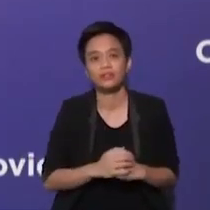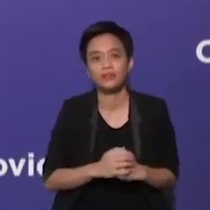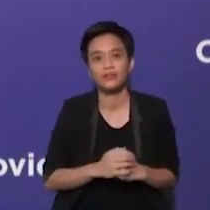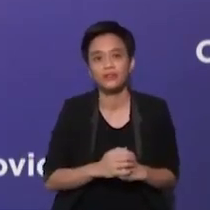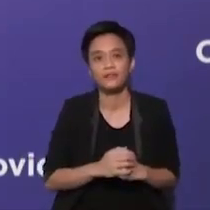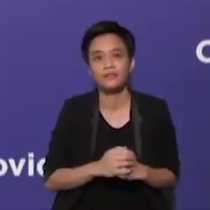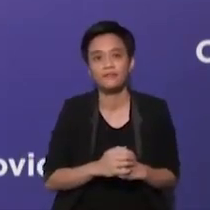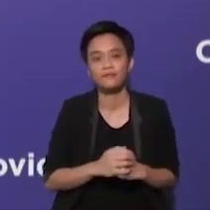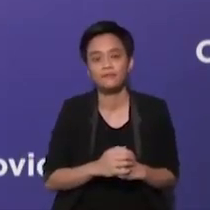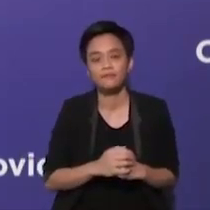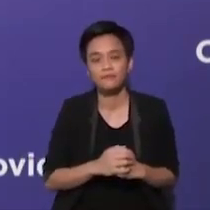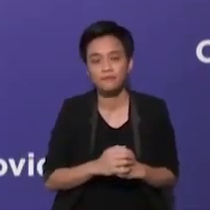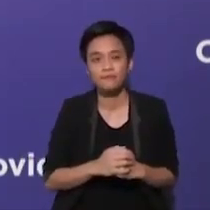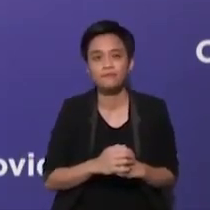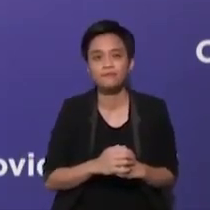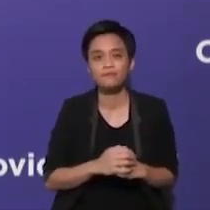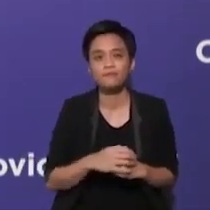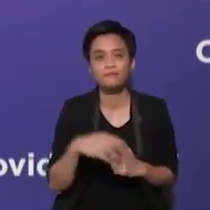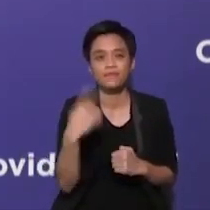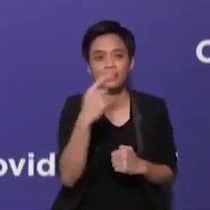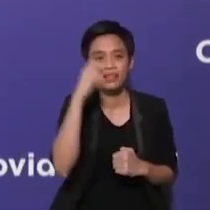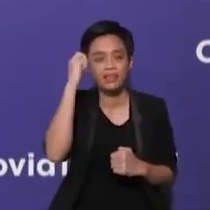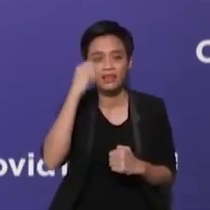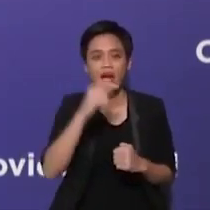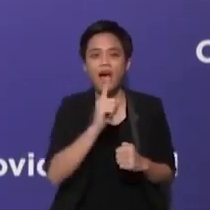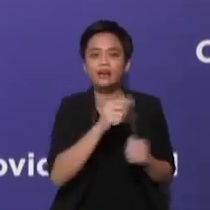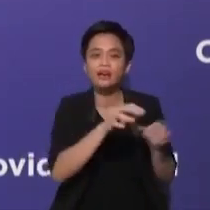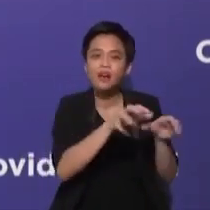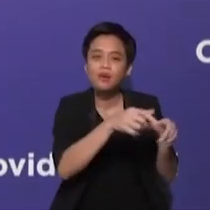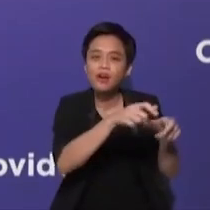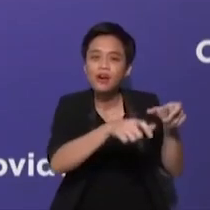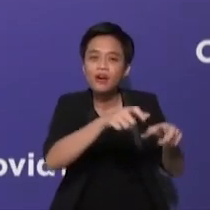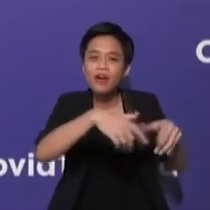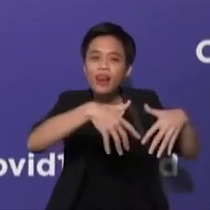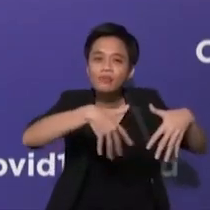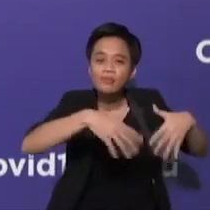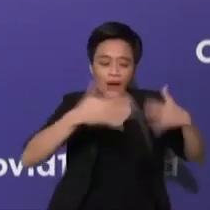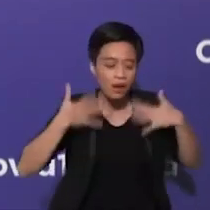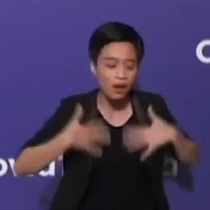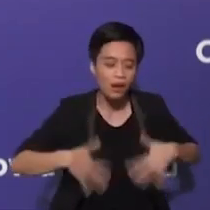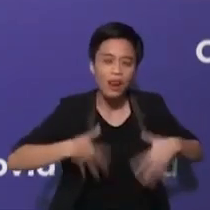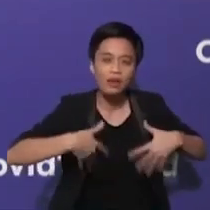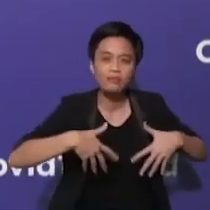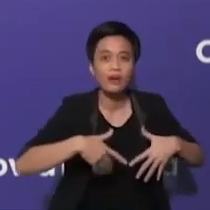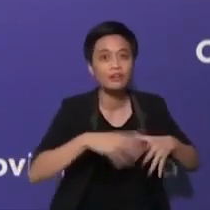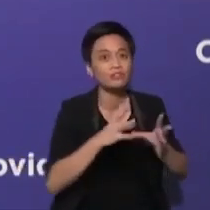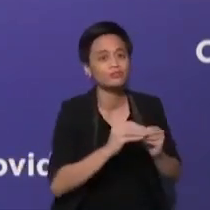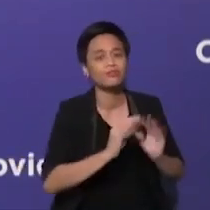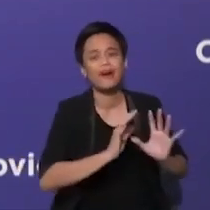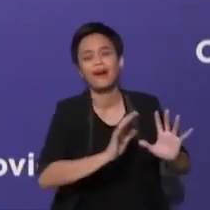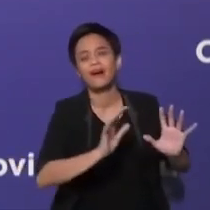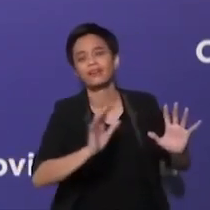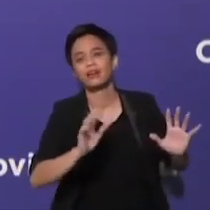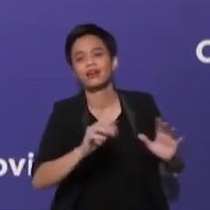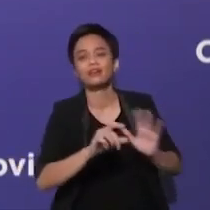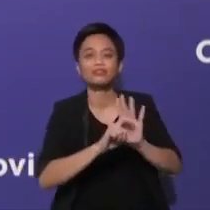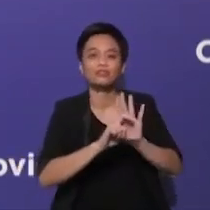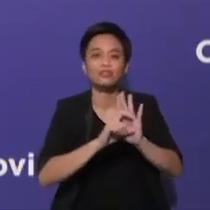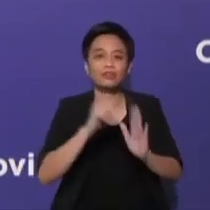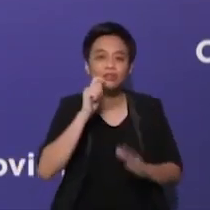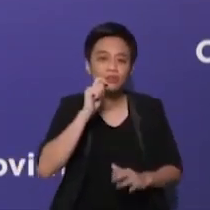bahwa kelompok rentan cukup banyak saudara-saudara kita yang usia